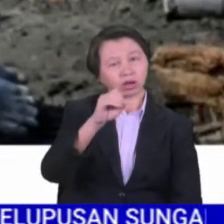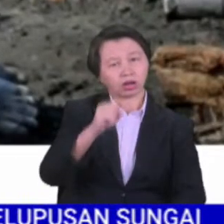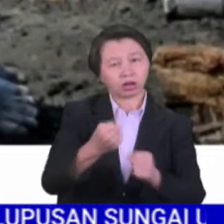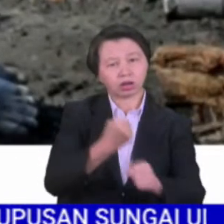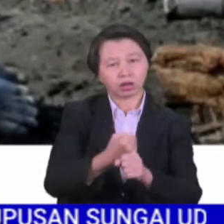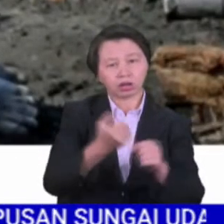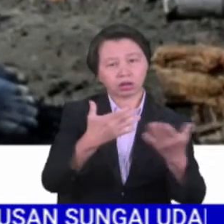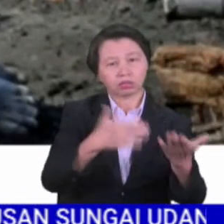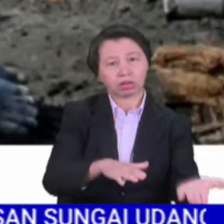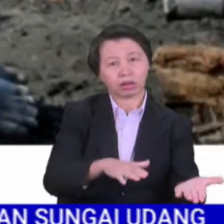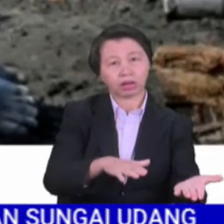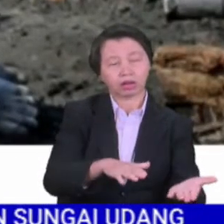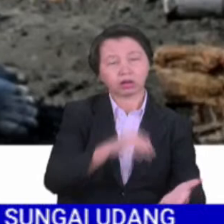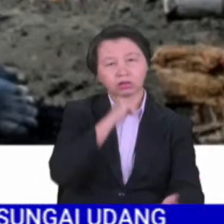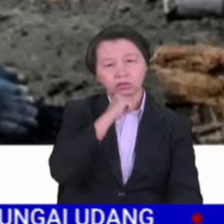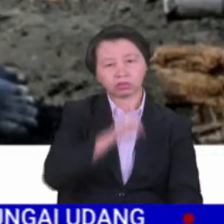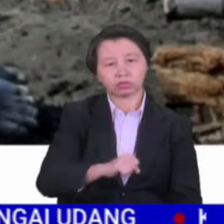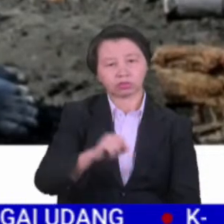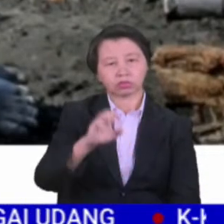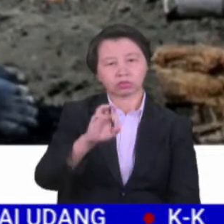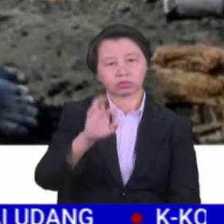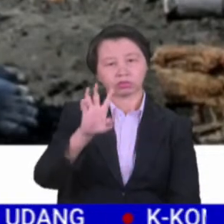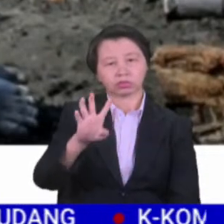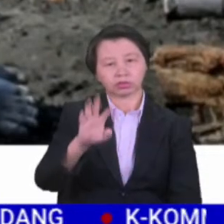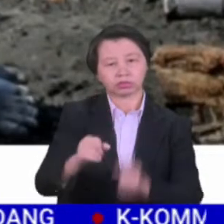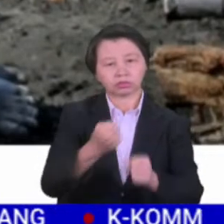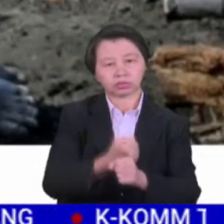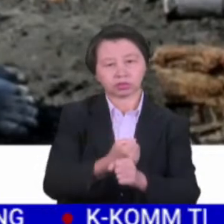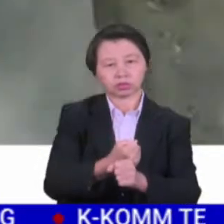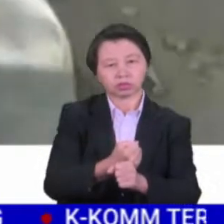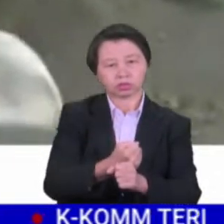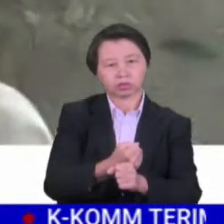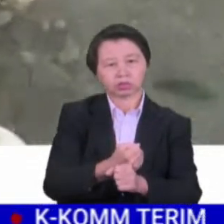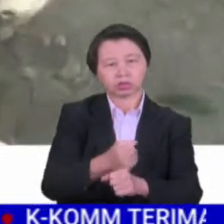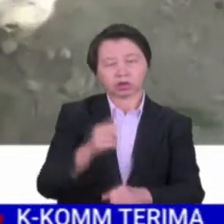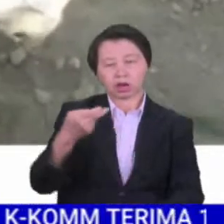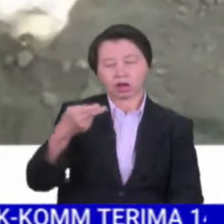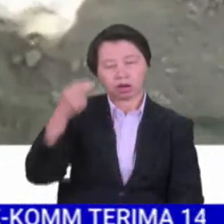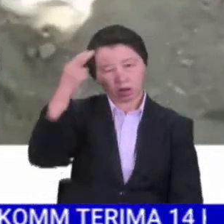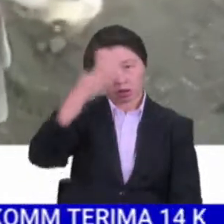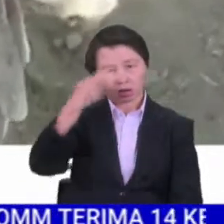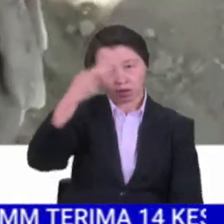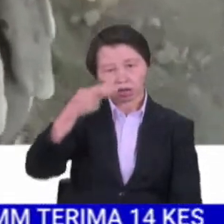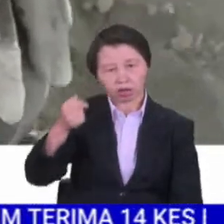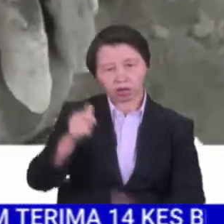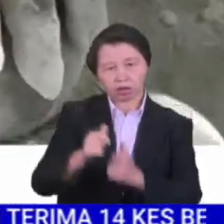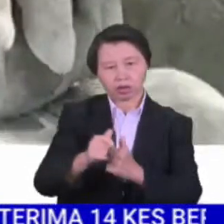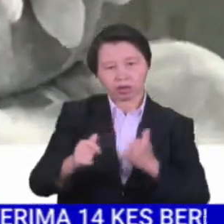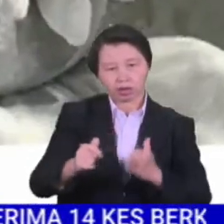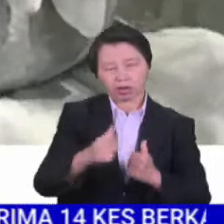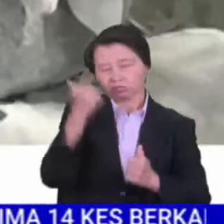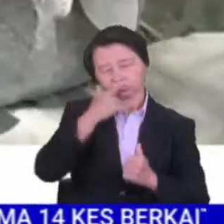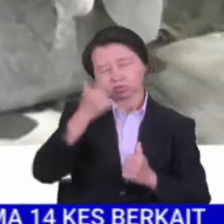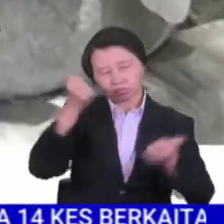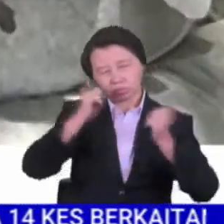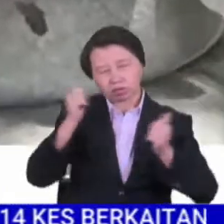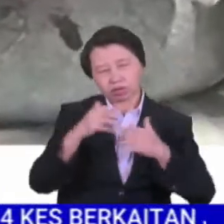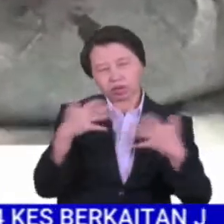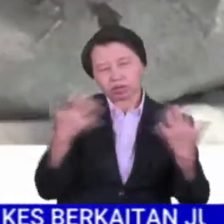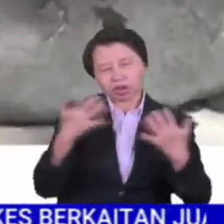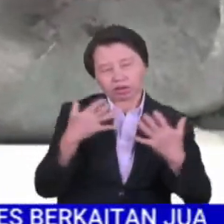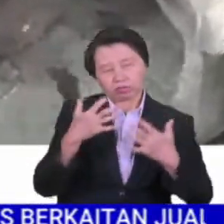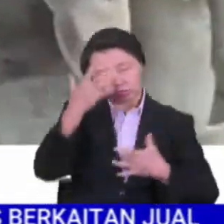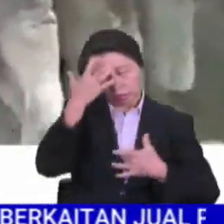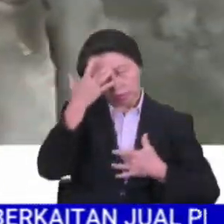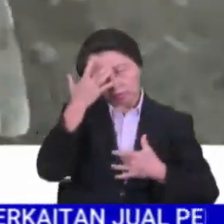di Dejgah pada usia 94 tahun. Abau Haji dilaporkan mengelak daripada mandi kerana takut jatuh